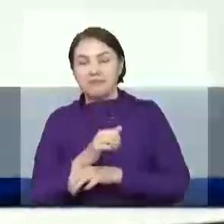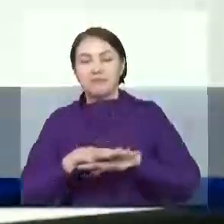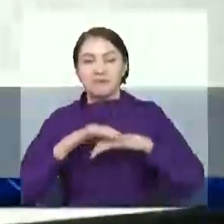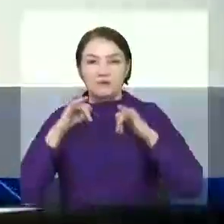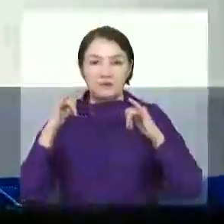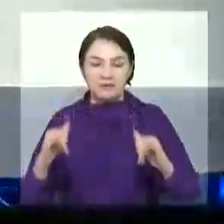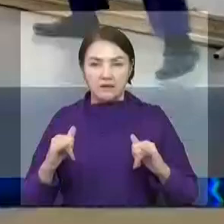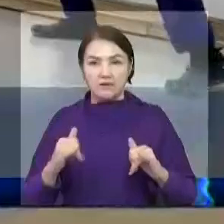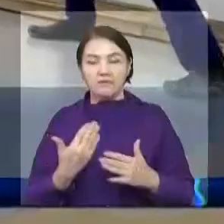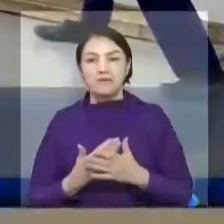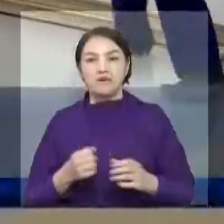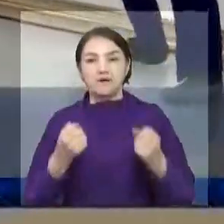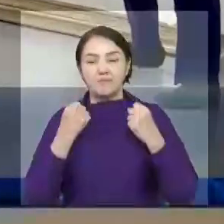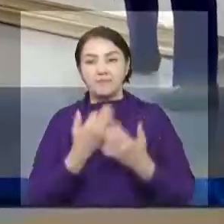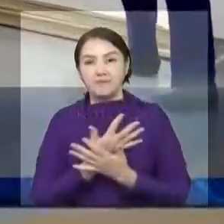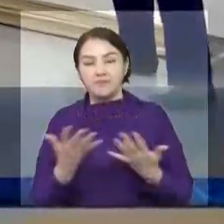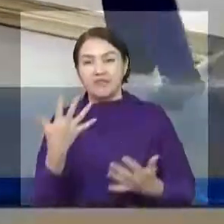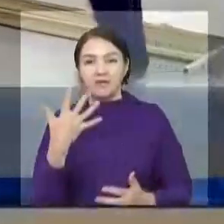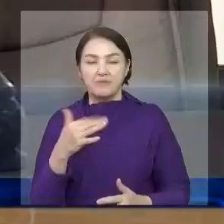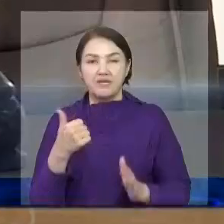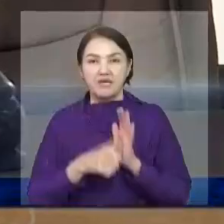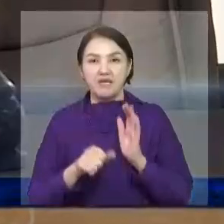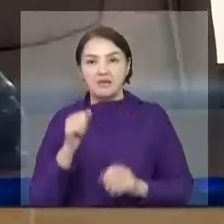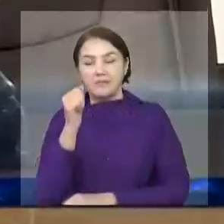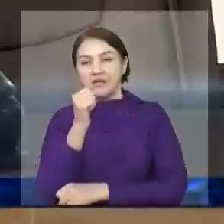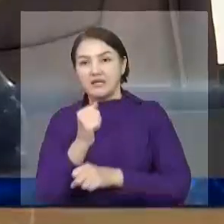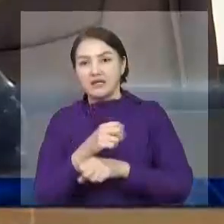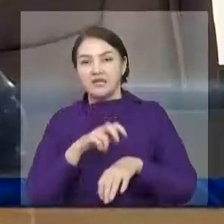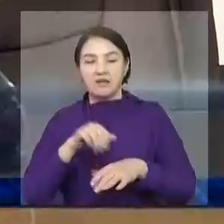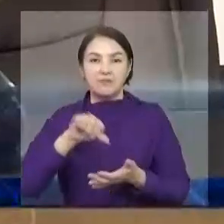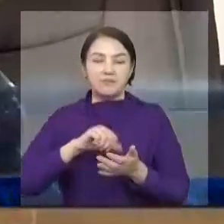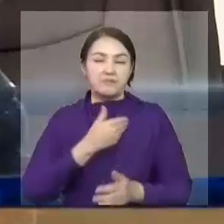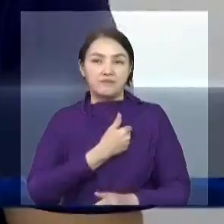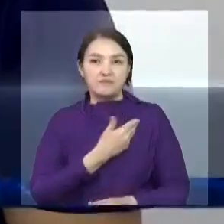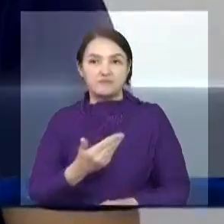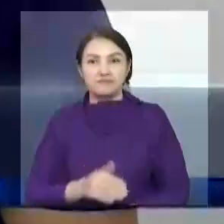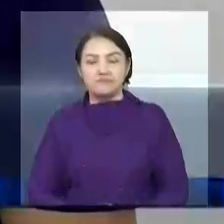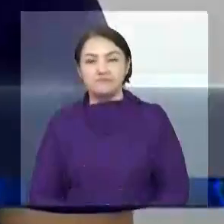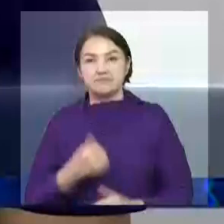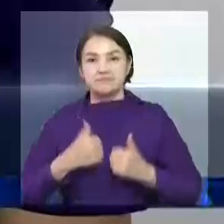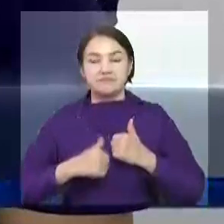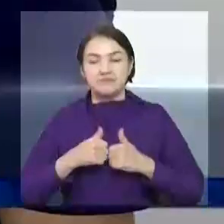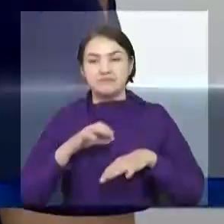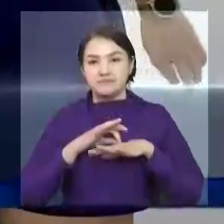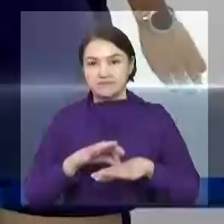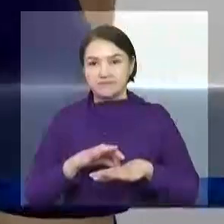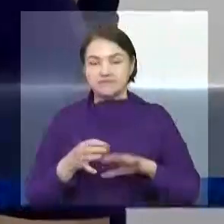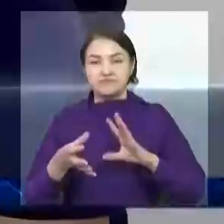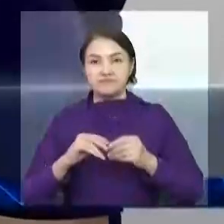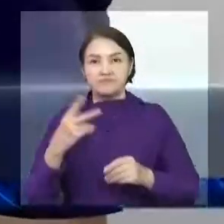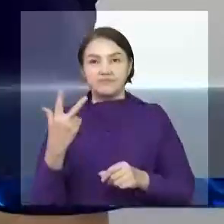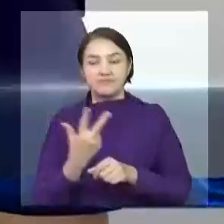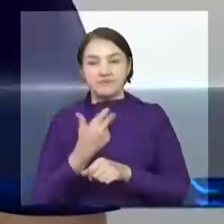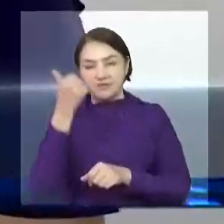келеді. Биылғы турнирге спорттың 5 түрінен 60-тан астам медицина қызметкері қатысуға ниет білдірген. Сайыстың өткізіліп жатқанына жалпы 3-ші